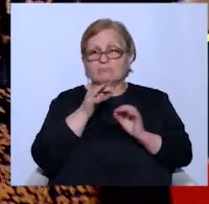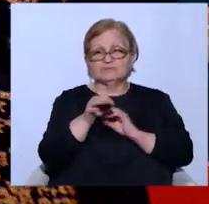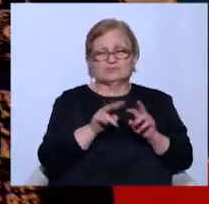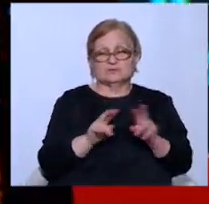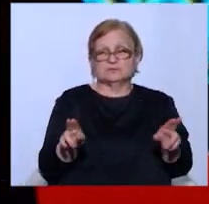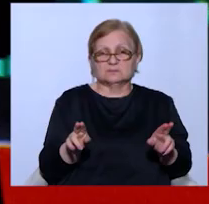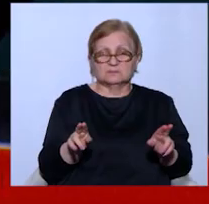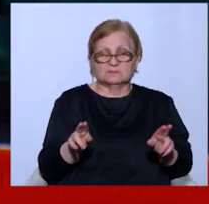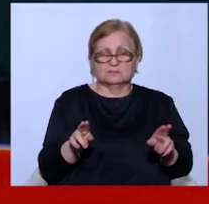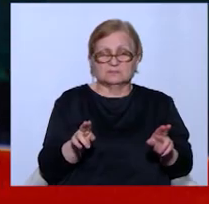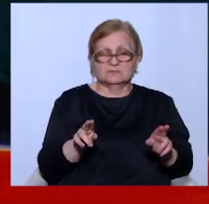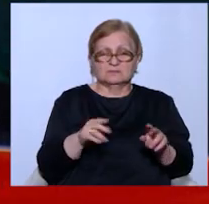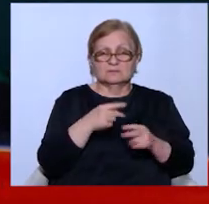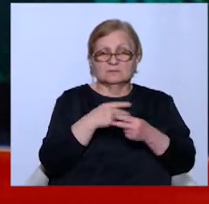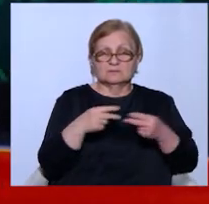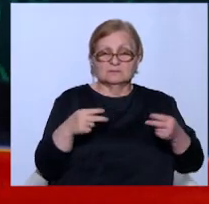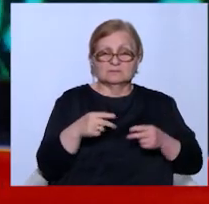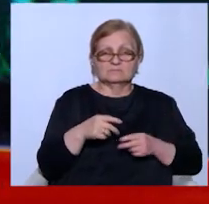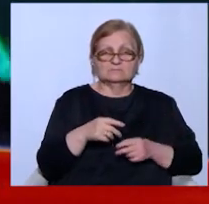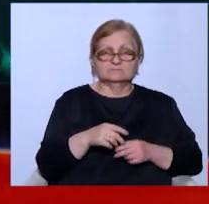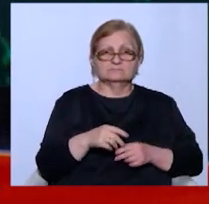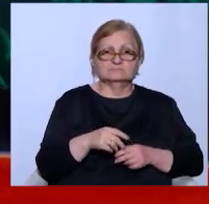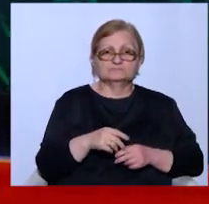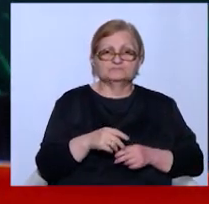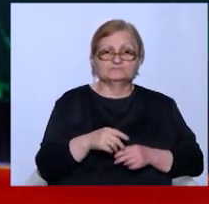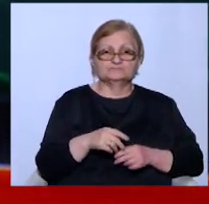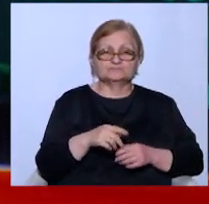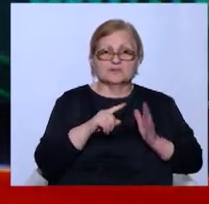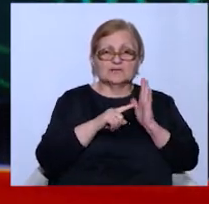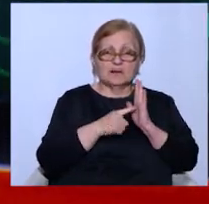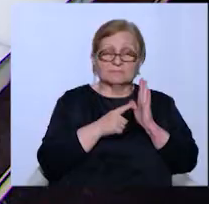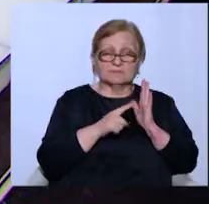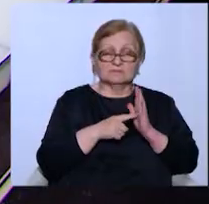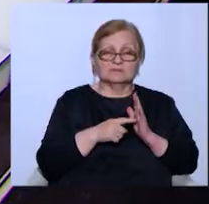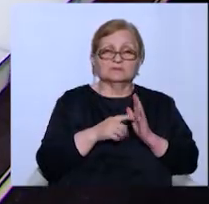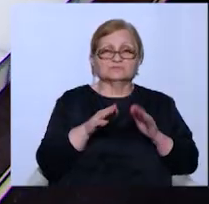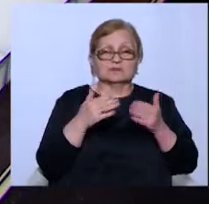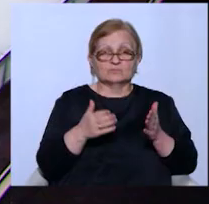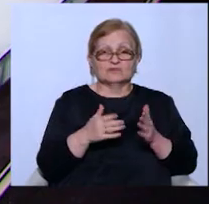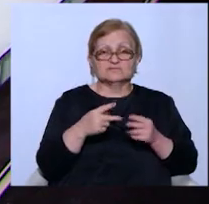ანუ ექვივალენტური ჩანაწერებია, ხო? ანუ უბრალოდ ნამრავლი წარმოადგენს ჯამის